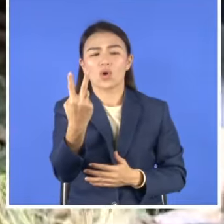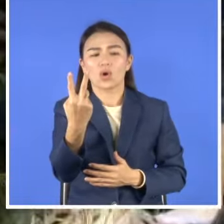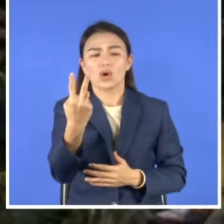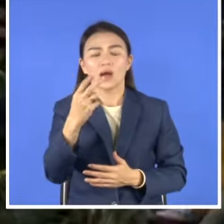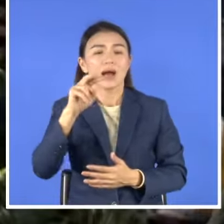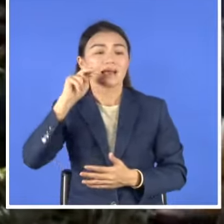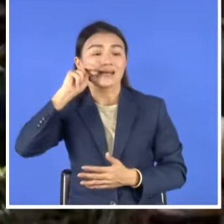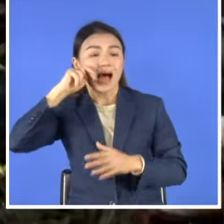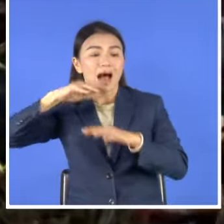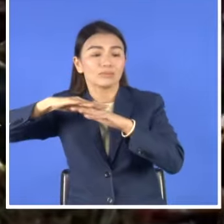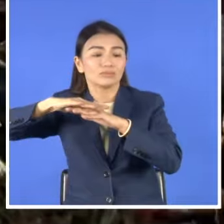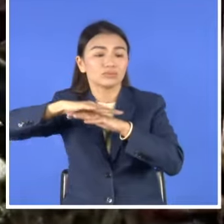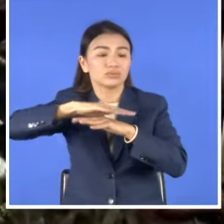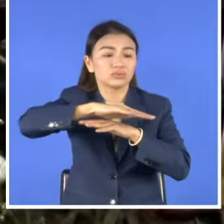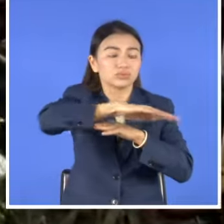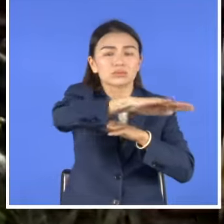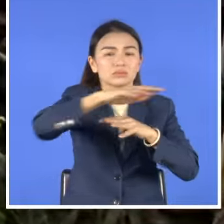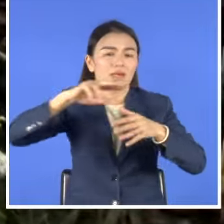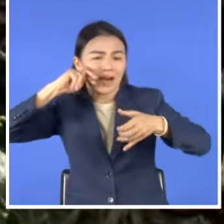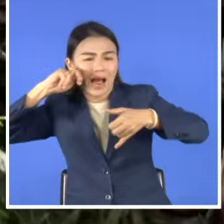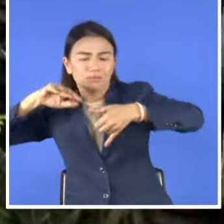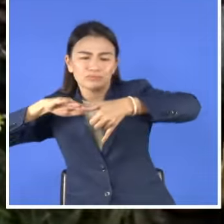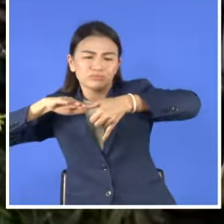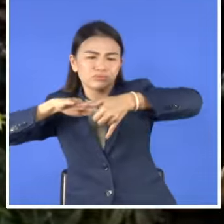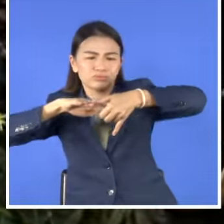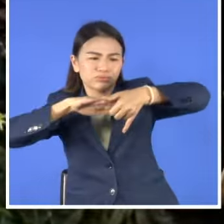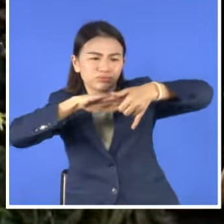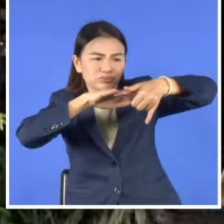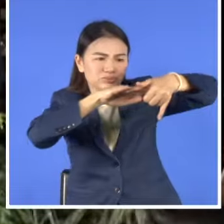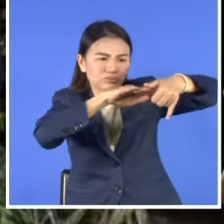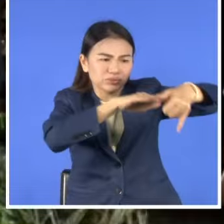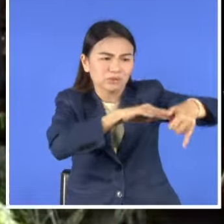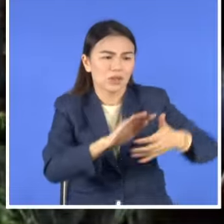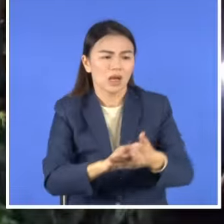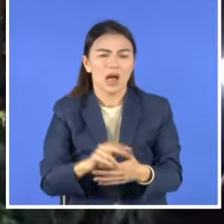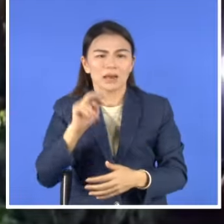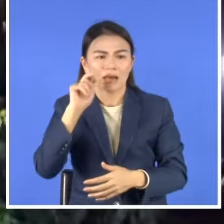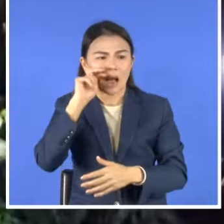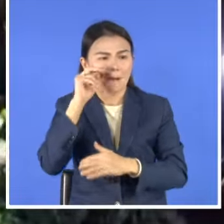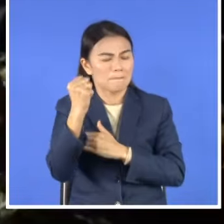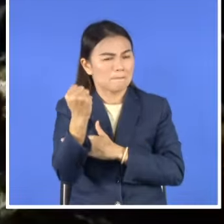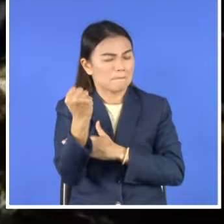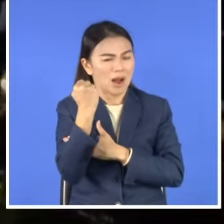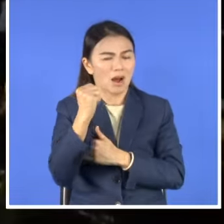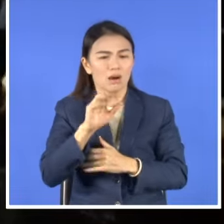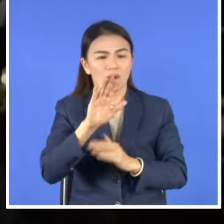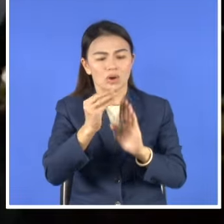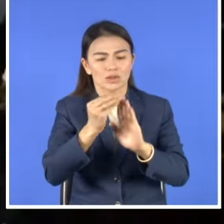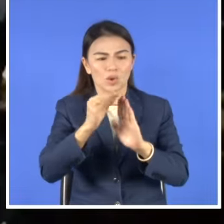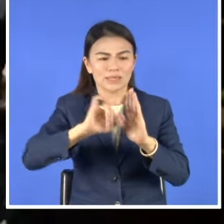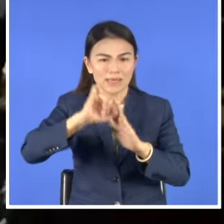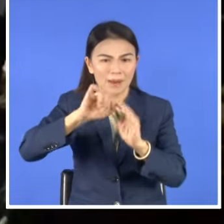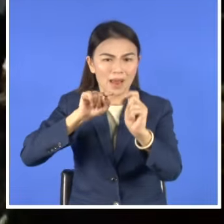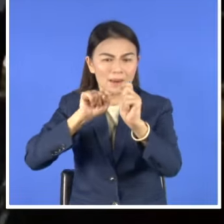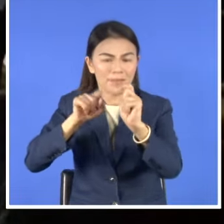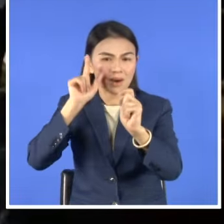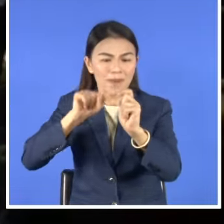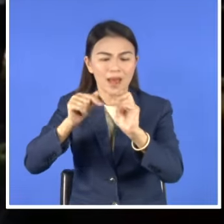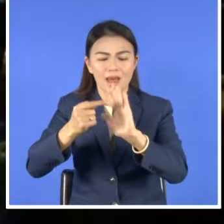ซัดลอยไปจนล้มตายอ่ะค่ะน้ำป่ามันไหลหลากมันแล้วมาแรงจริงๆคุณผู้ชมในพื้นที่อำเภอแม่แตงนะคะศูนย์บริบาลช้าง